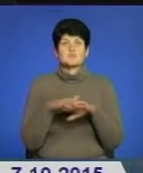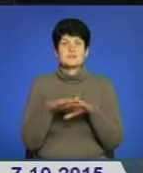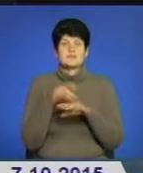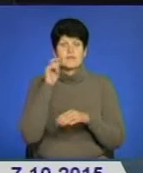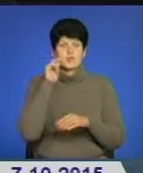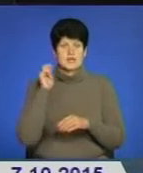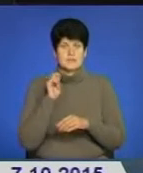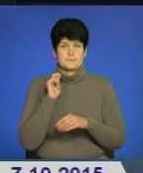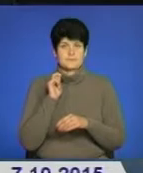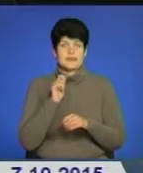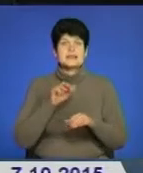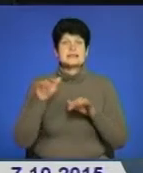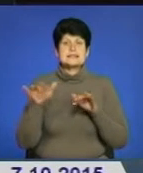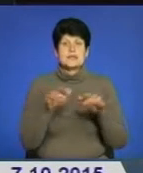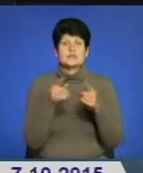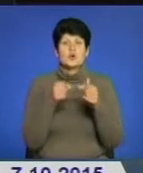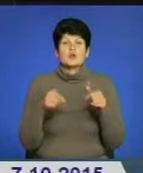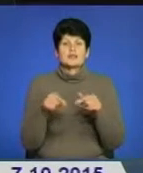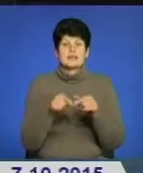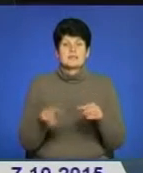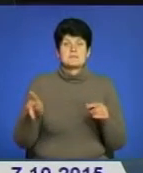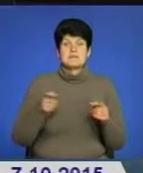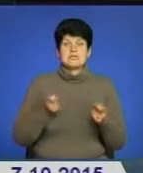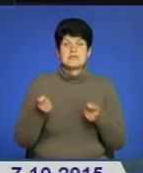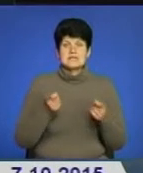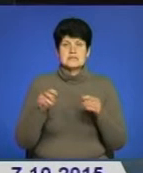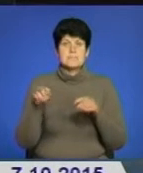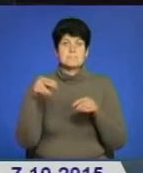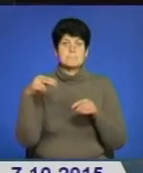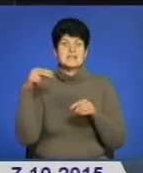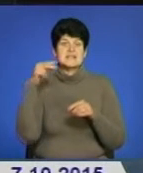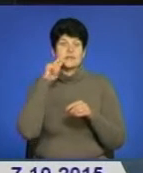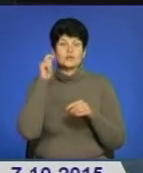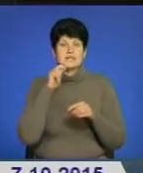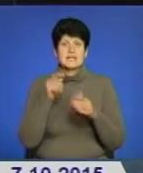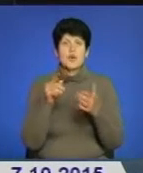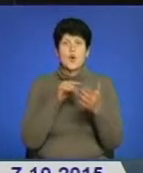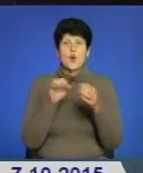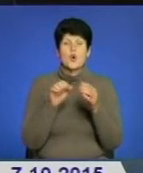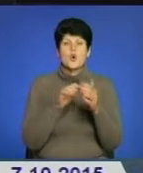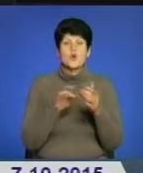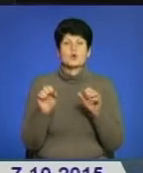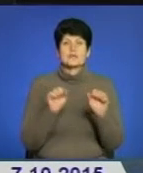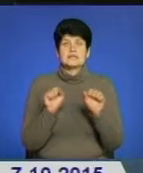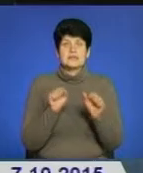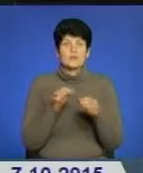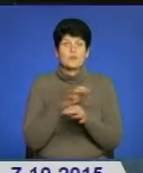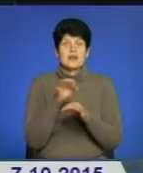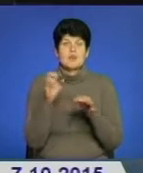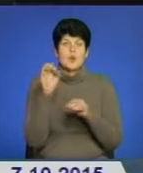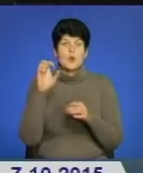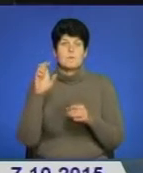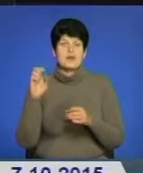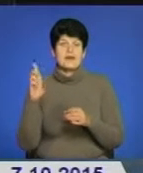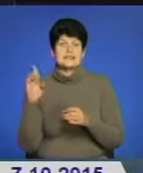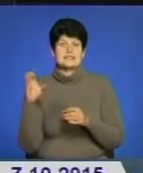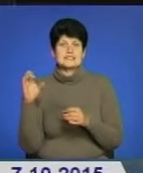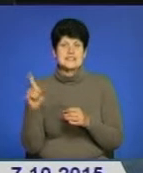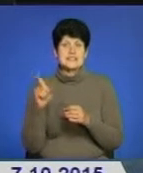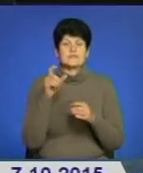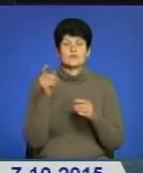Україні. Захід організували адміністрація президента України та координатор проєктів ОБСЄ в Україні. Тернопіль – четверте